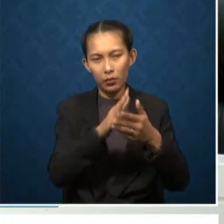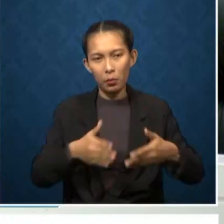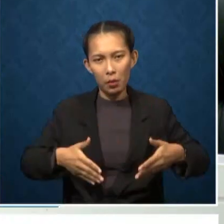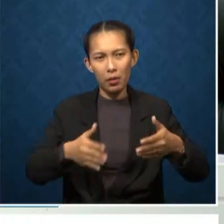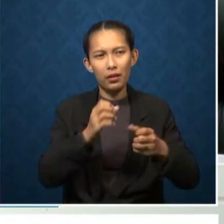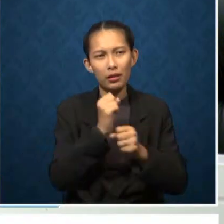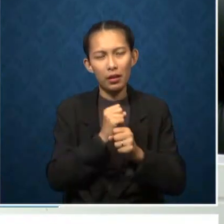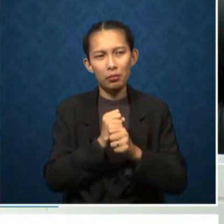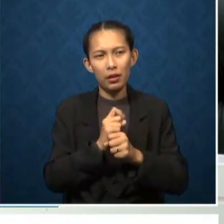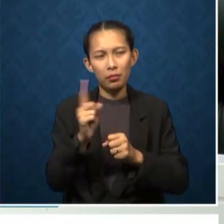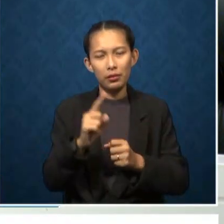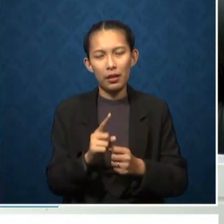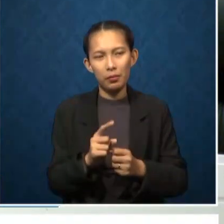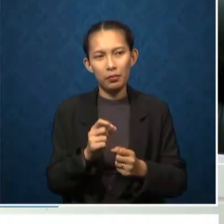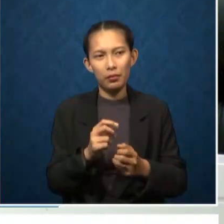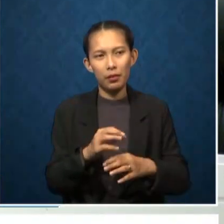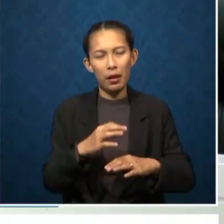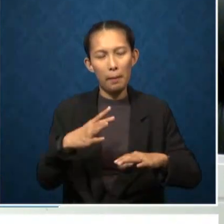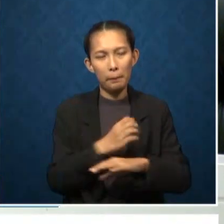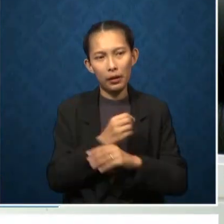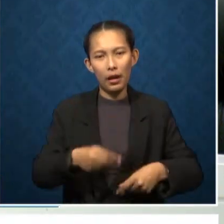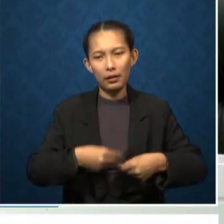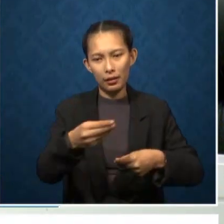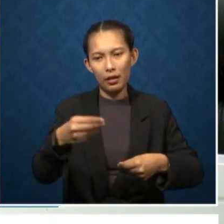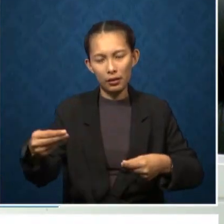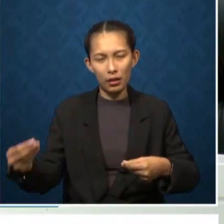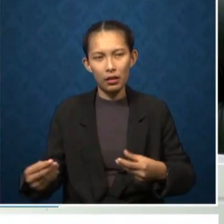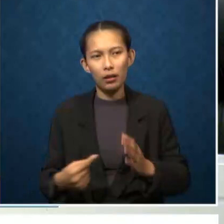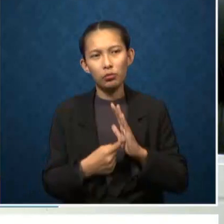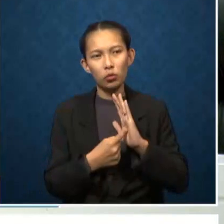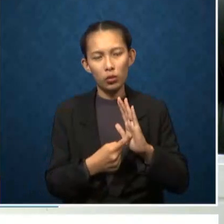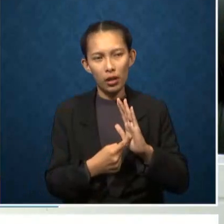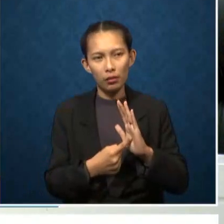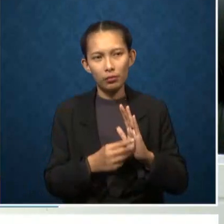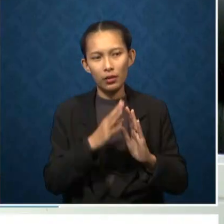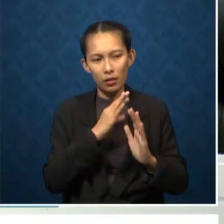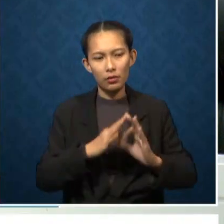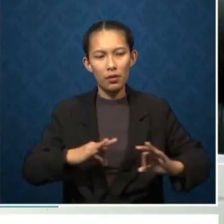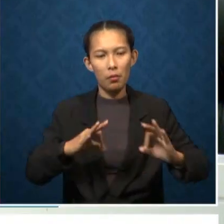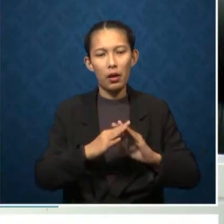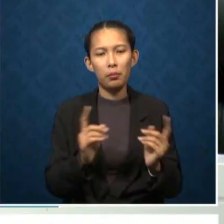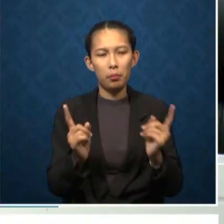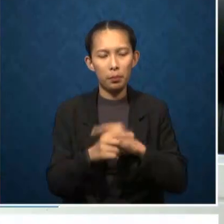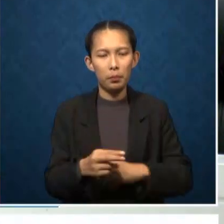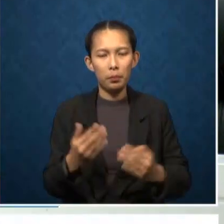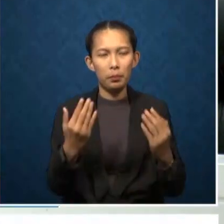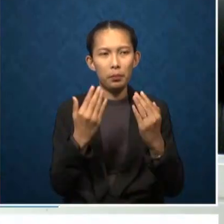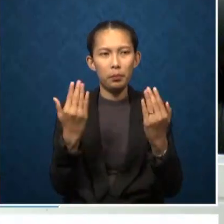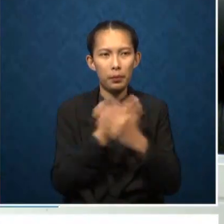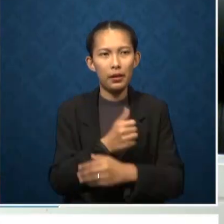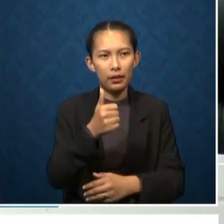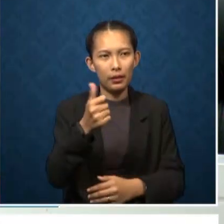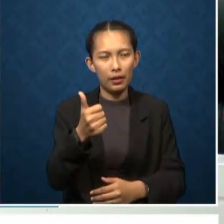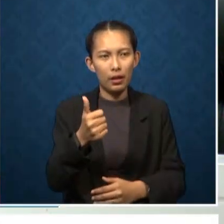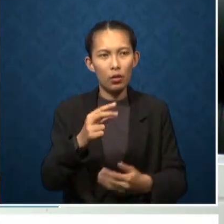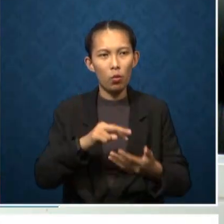ที่เรียกว่าแนวทางการมอบอำนาจคือให้หน่วยงานสามารถปรับโครงสร้างได้เองภายใต้ที่ว่าไม่ได้ปรับเพิ่มกอง